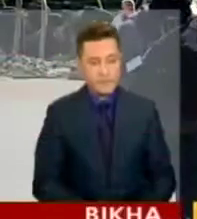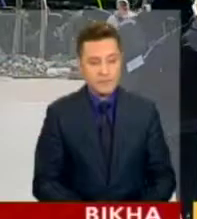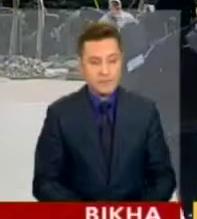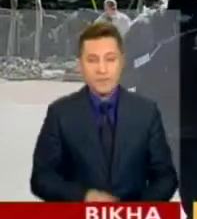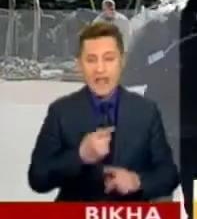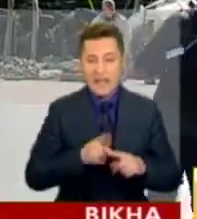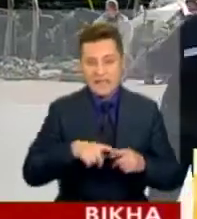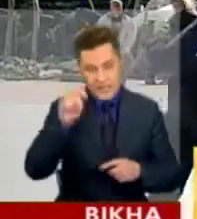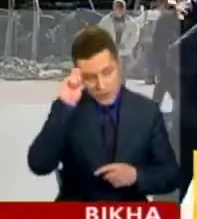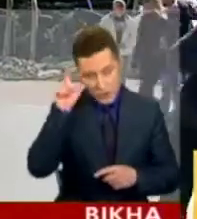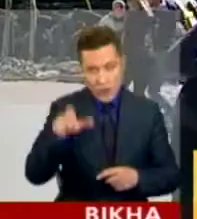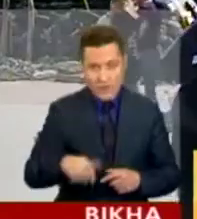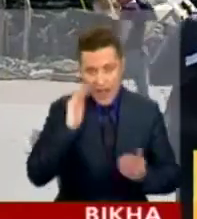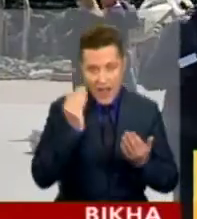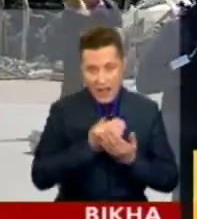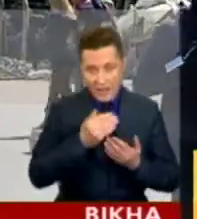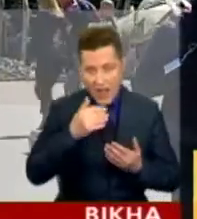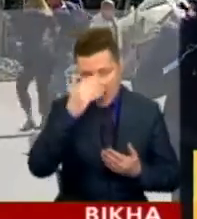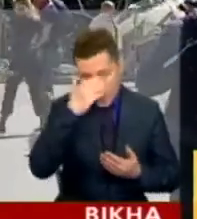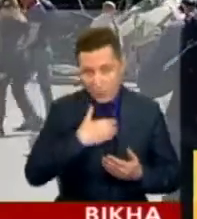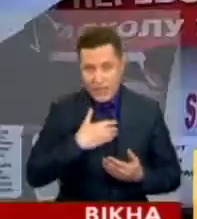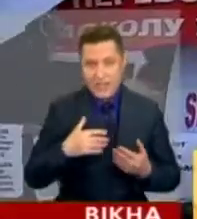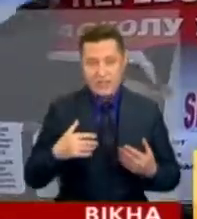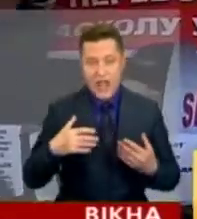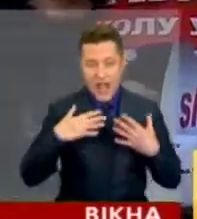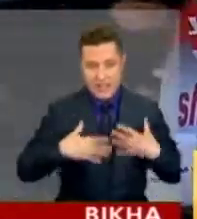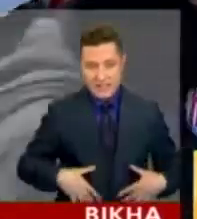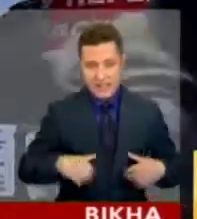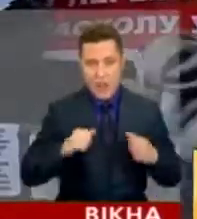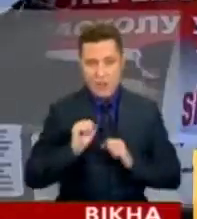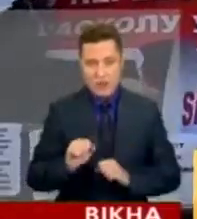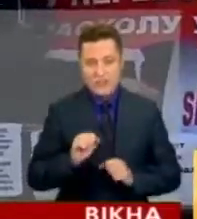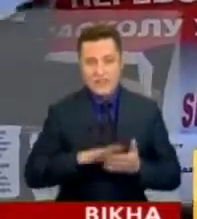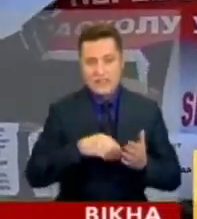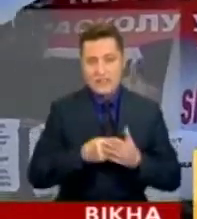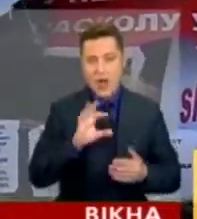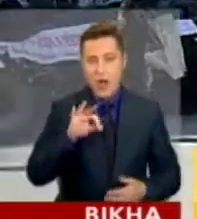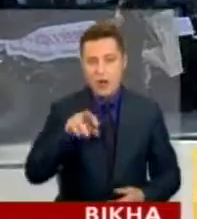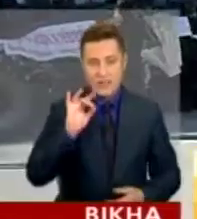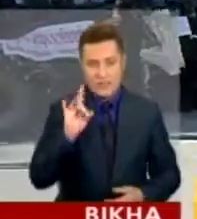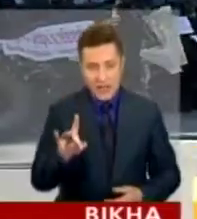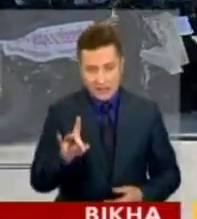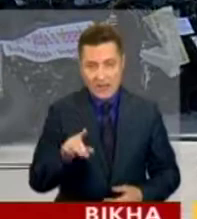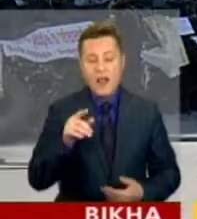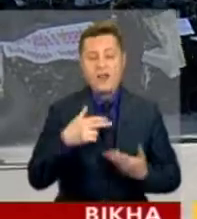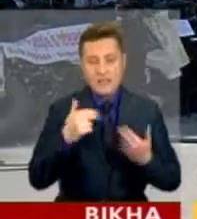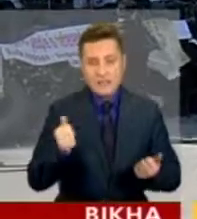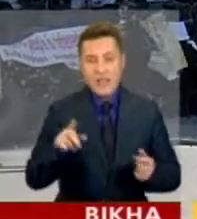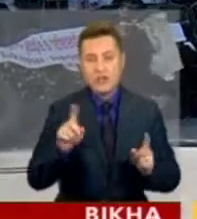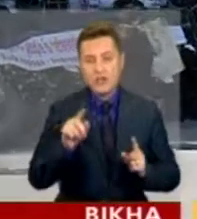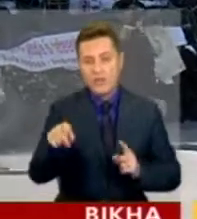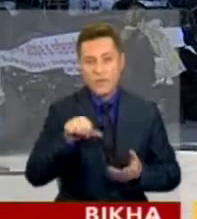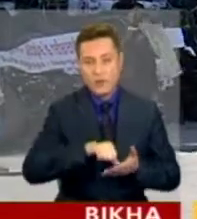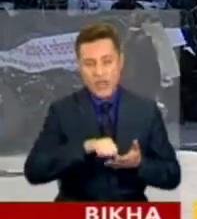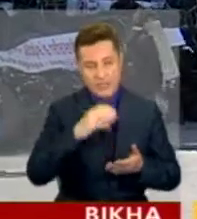Цей чолов'яга ховає обличчя в балаклаві, а тіло в бронежилеті. Називає себе Олександром. Зізнається, він – учасник